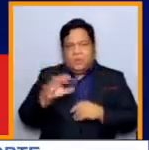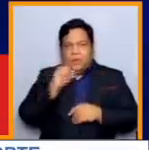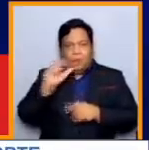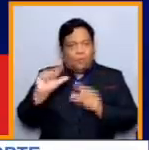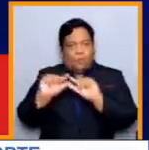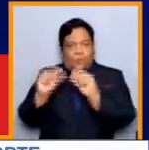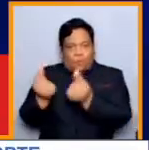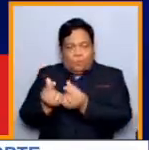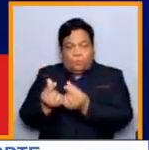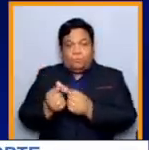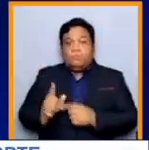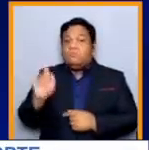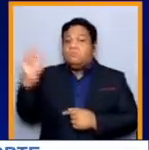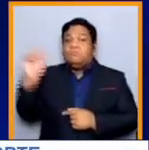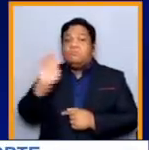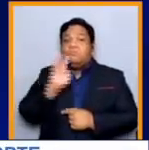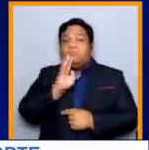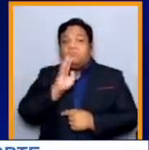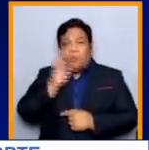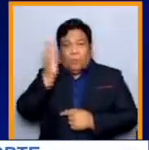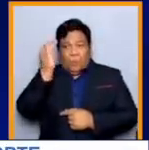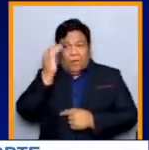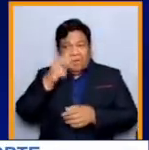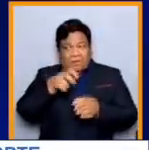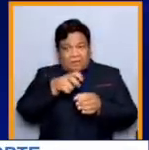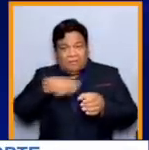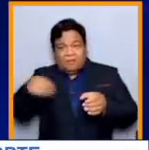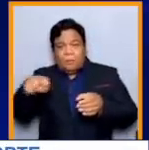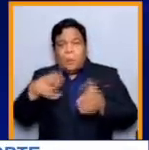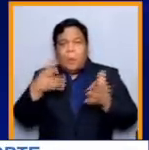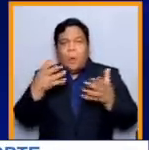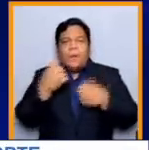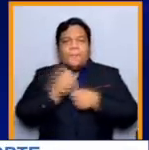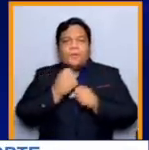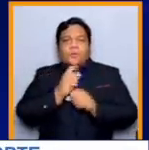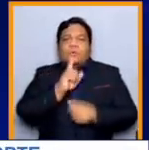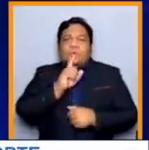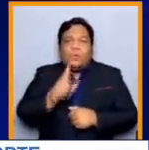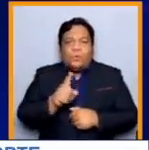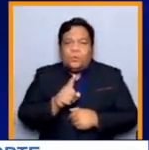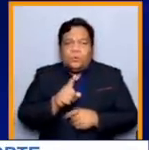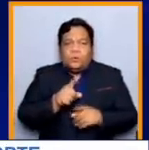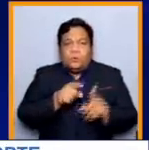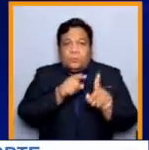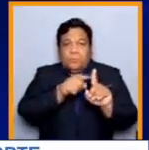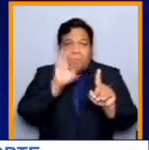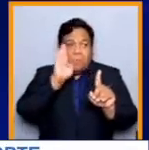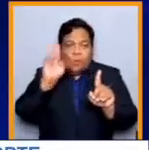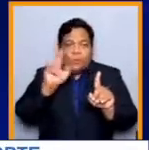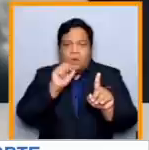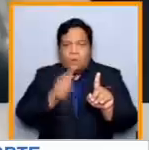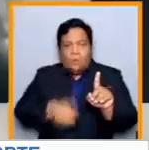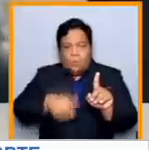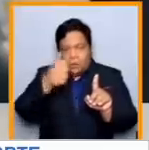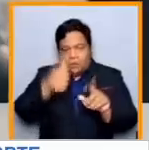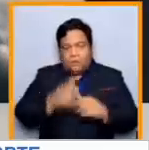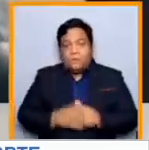isa sa mga dahilan ng paglipat niya ay para matiyak na hindi mananalo si Bongbong Marcos. Kinumpirma naman